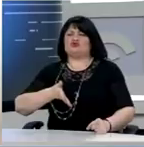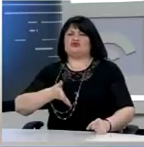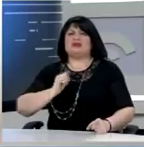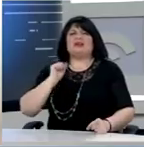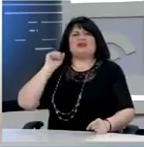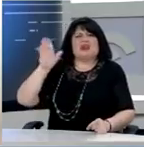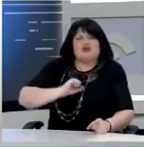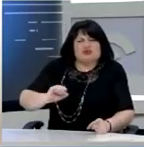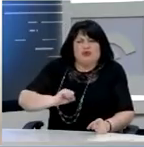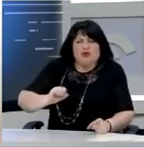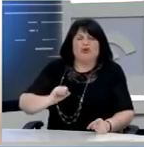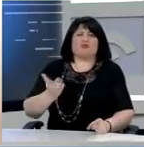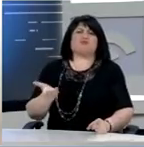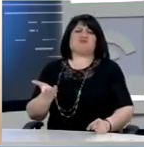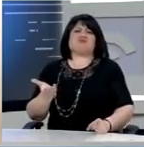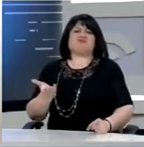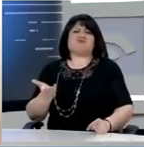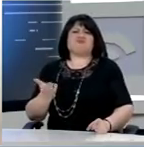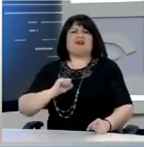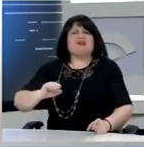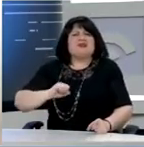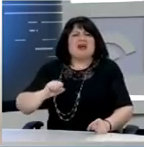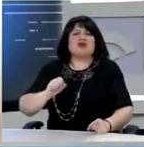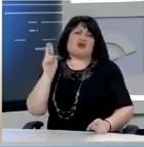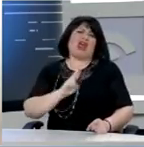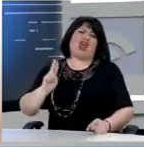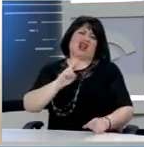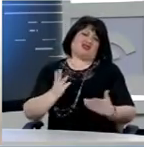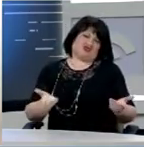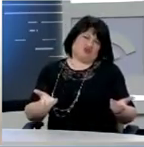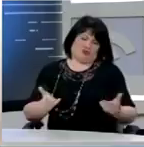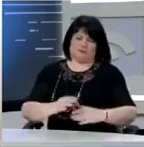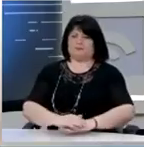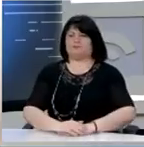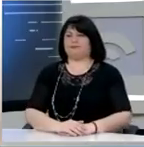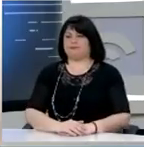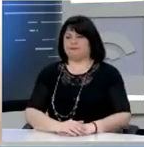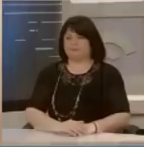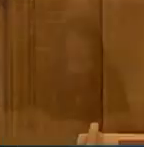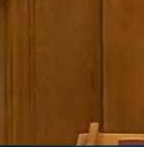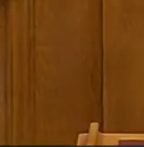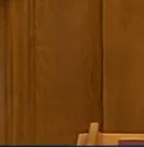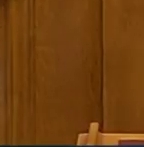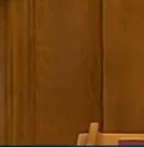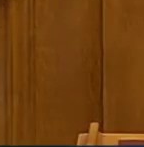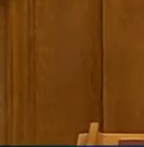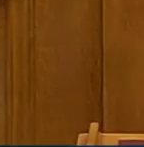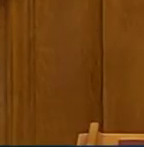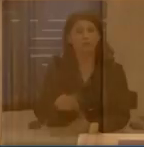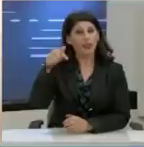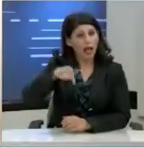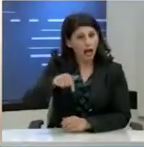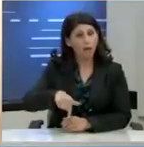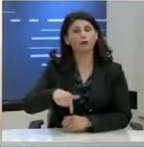ξενοφοβία, την ξενοφοβία και τον ρατσισμό. Στη συγκυρία λοιπόν αυτή, εγώ να μου